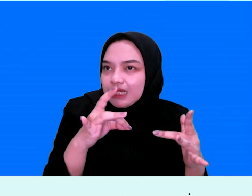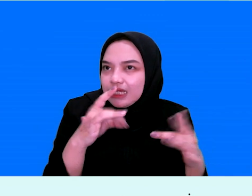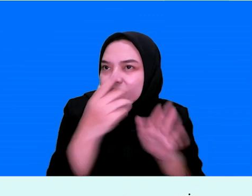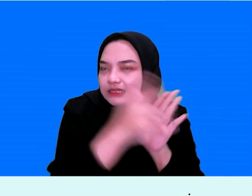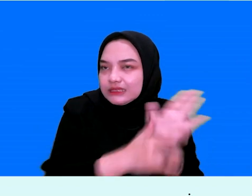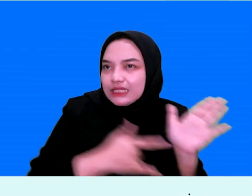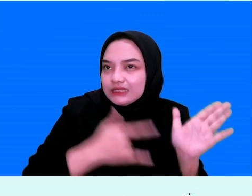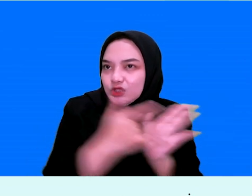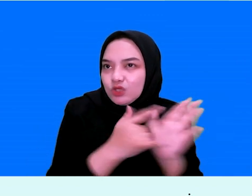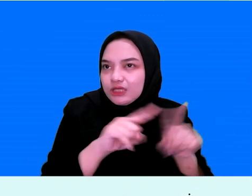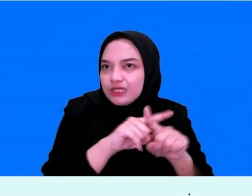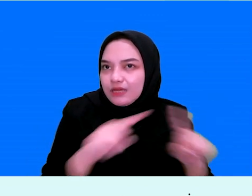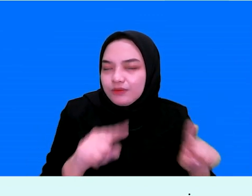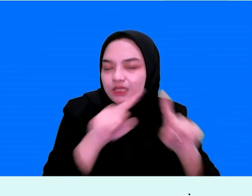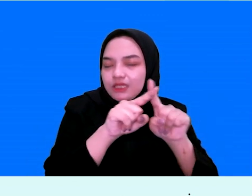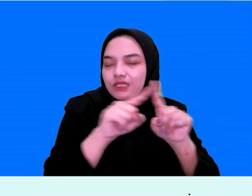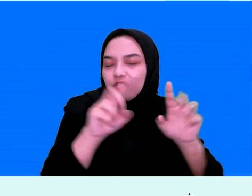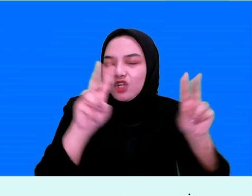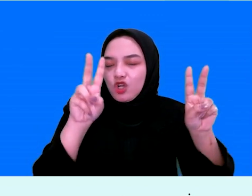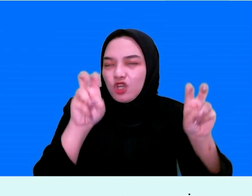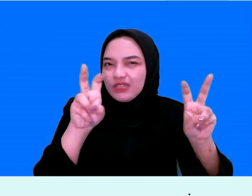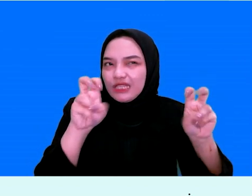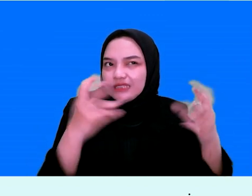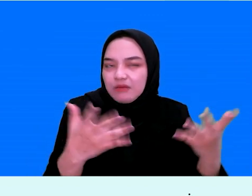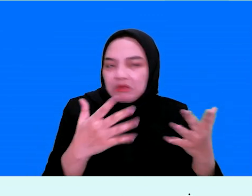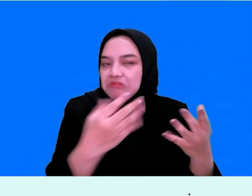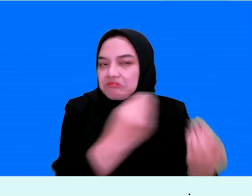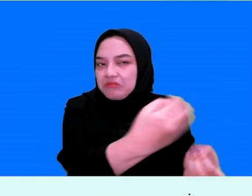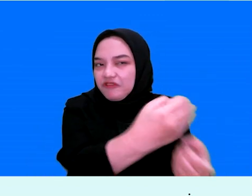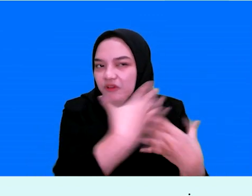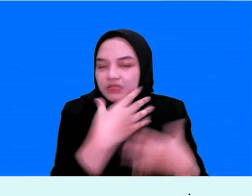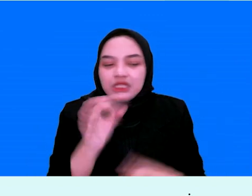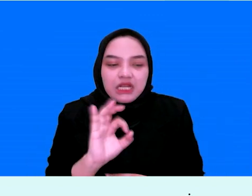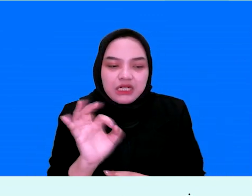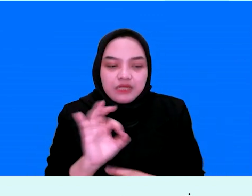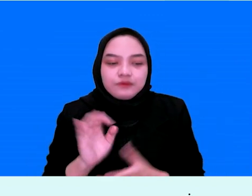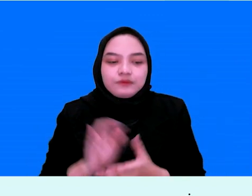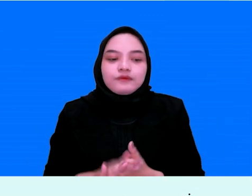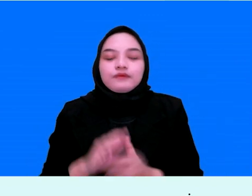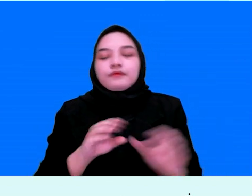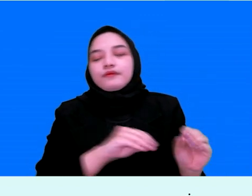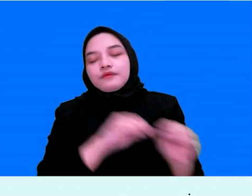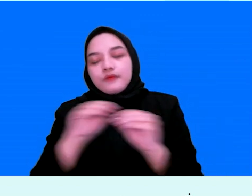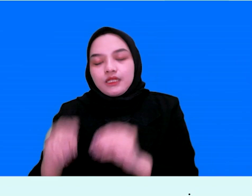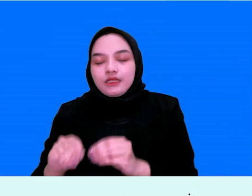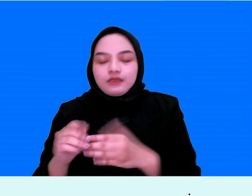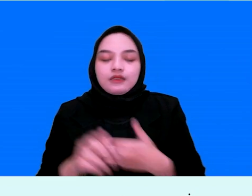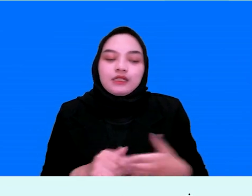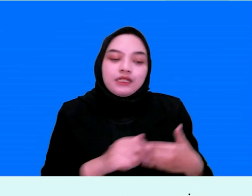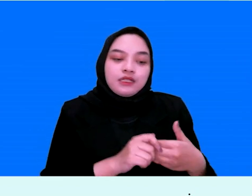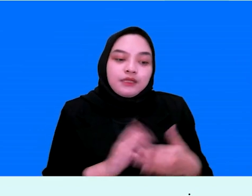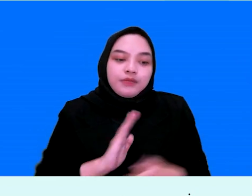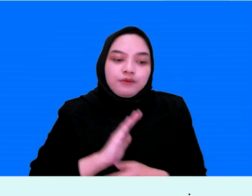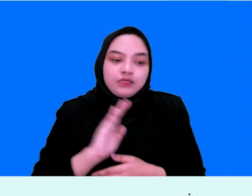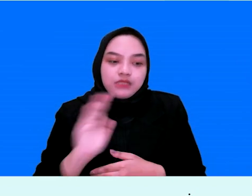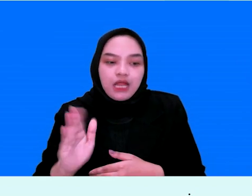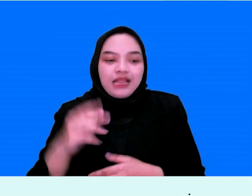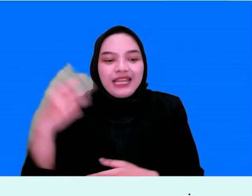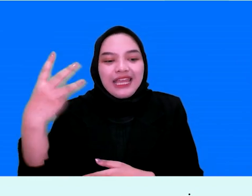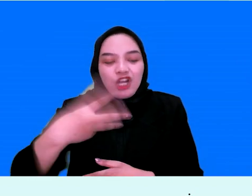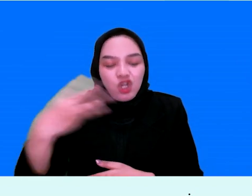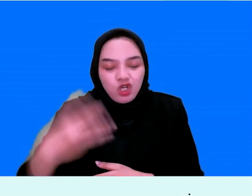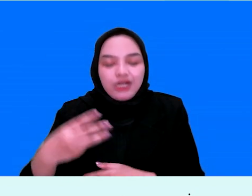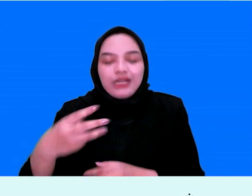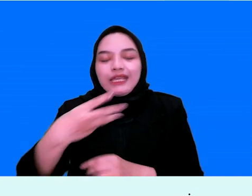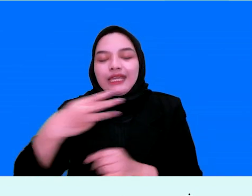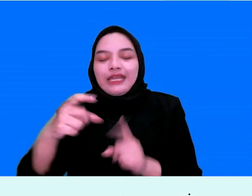tidak memberikan konteks apa untuk pilih stasiun itu sendiri. Masuk ke principal error identification dengan